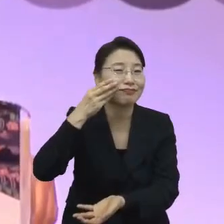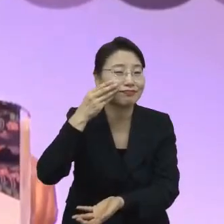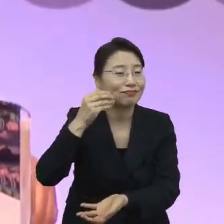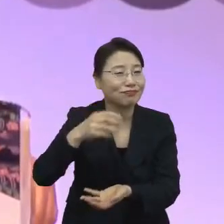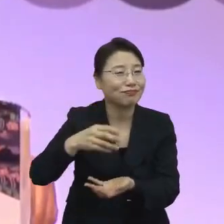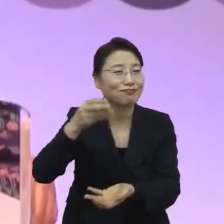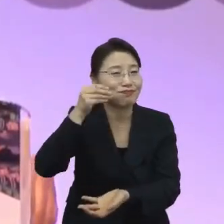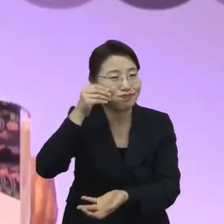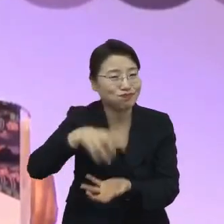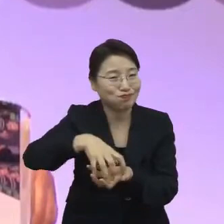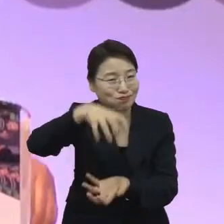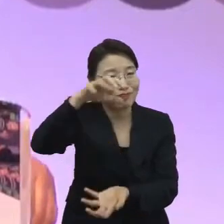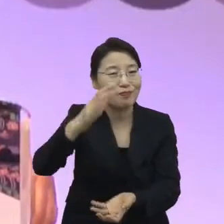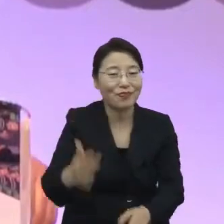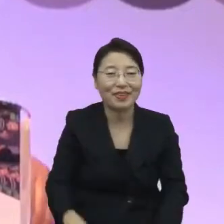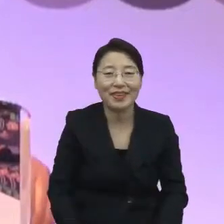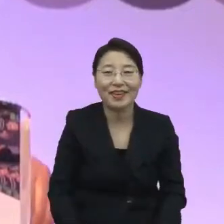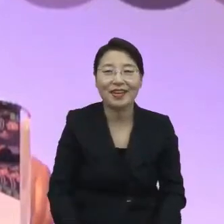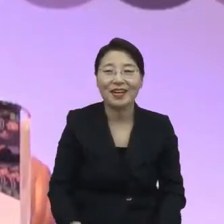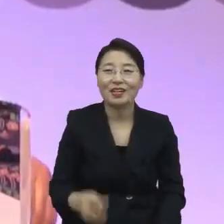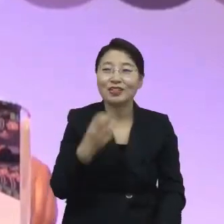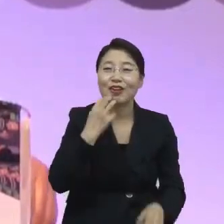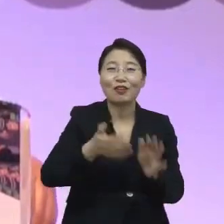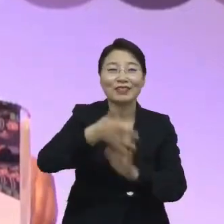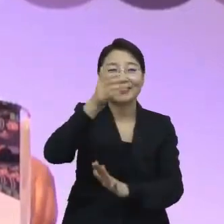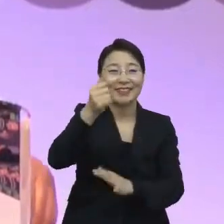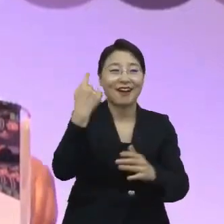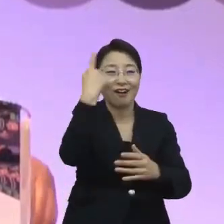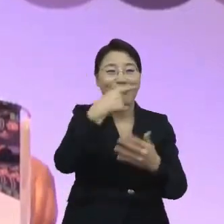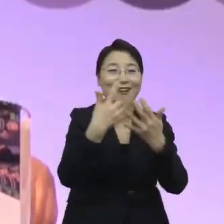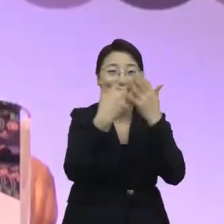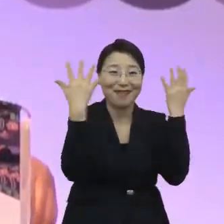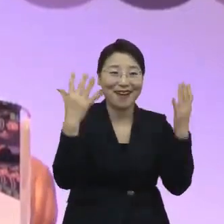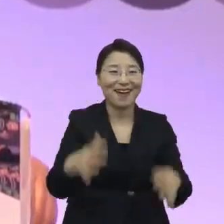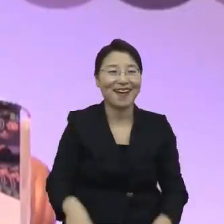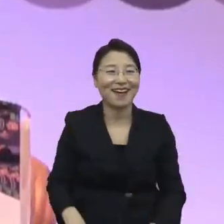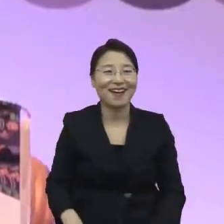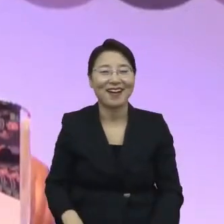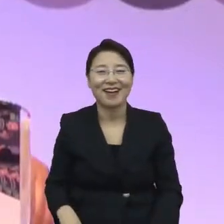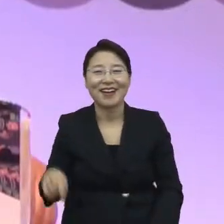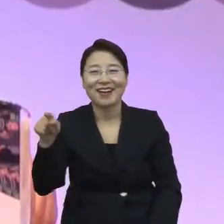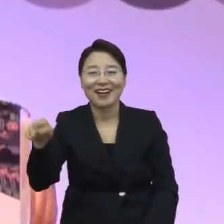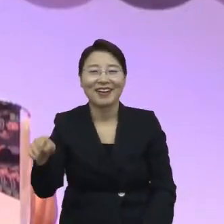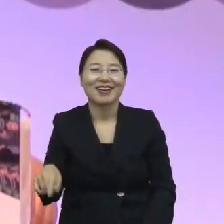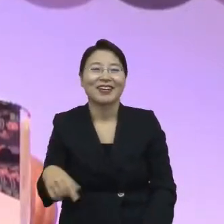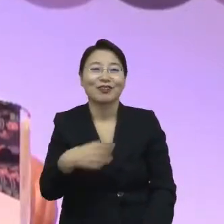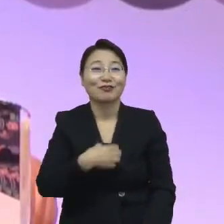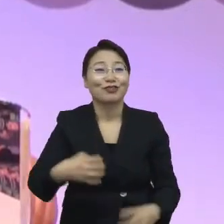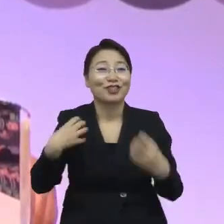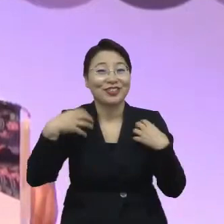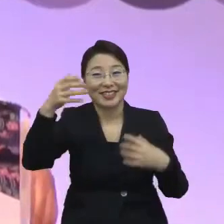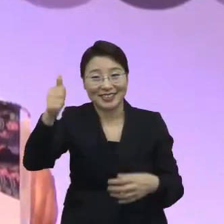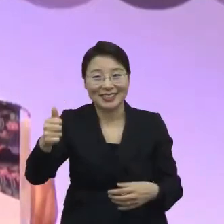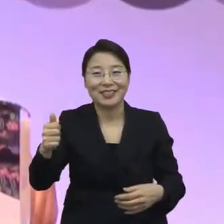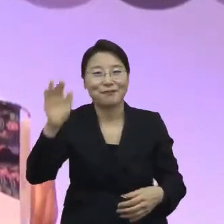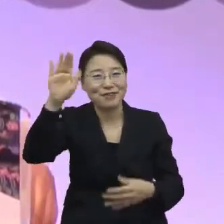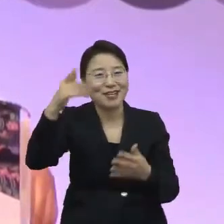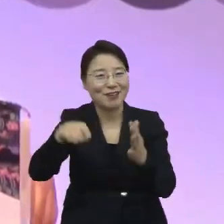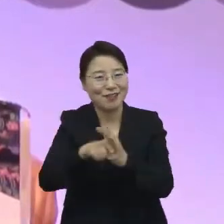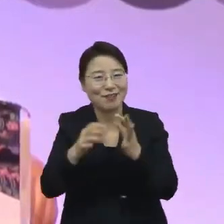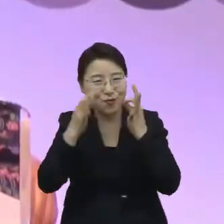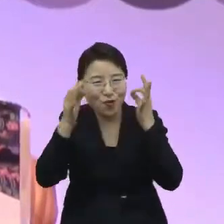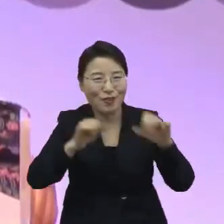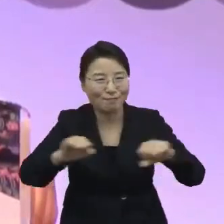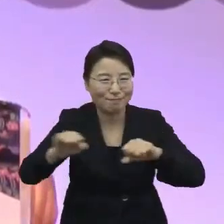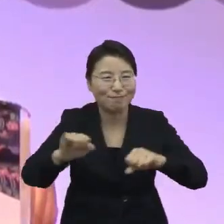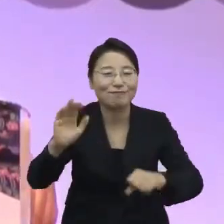펴지고 이필영 구청장님이 미래에 대한 꿈을 가지고 뛸 수 있고 우리 모두가 안심하고 살 수